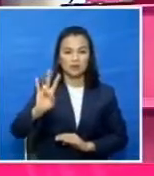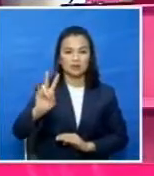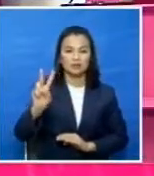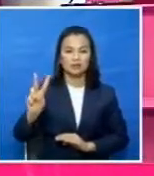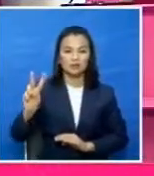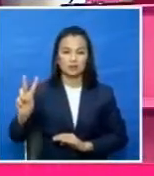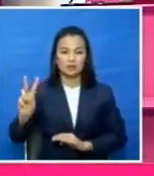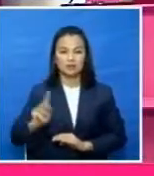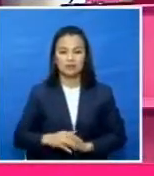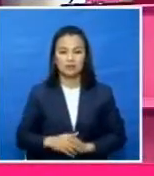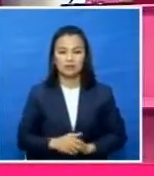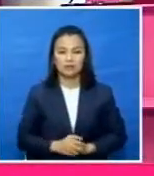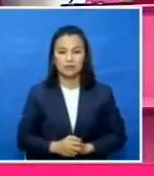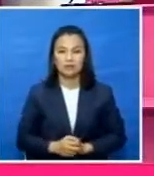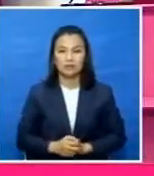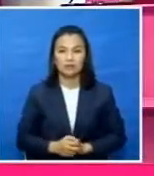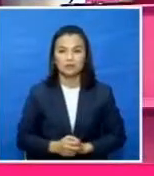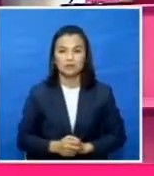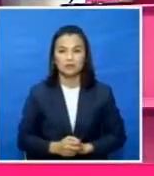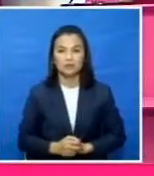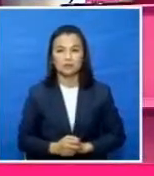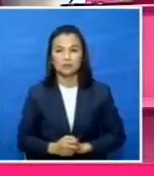683972